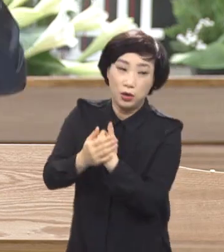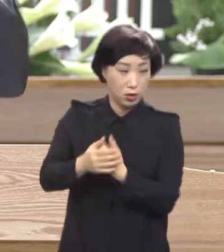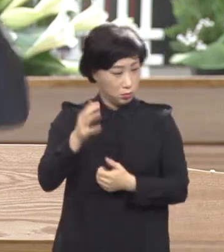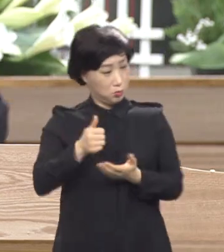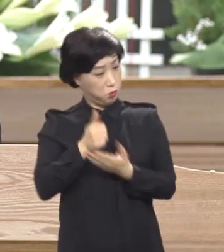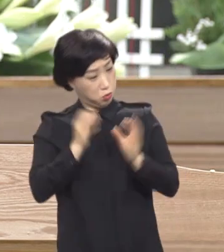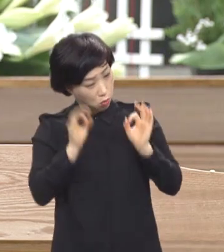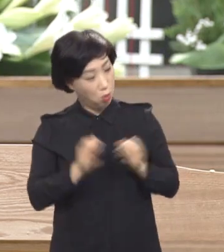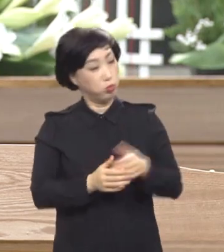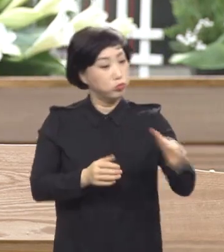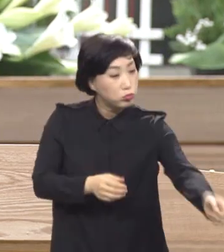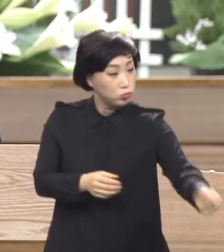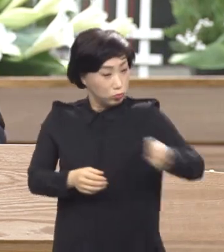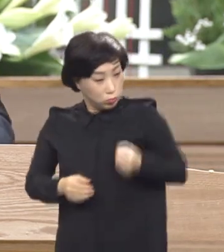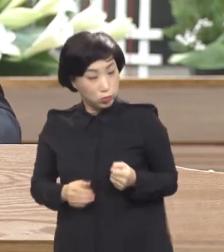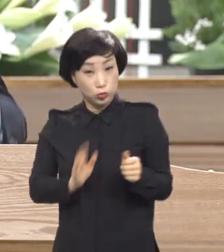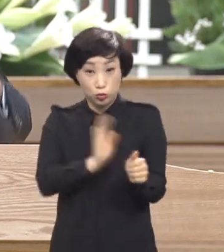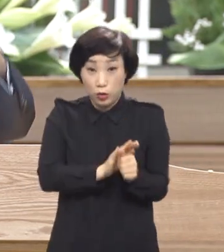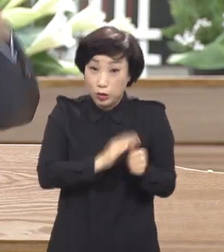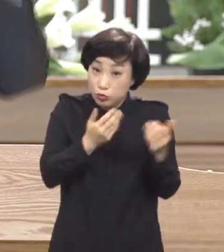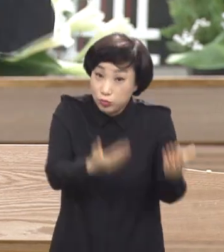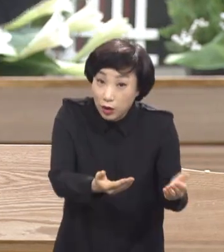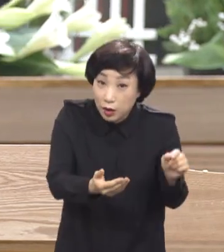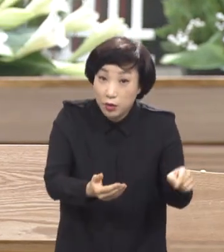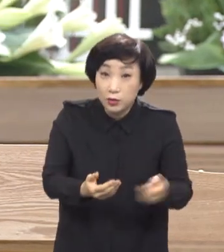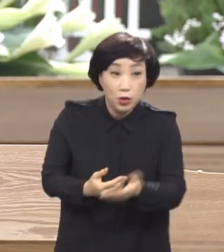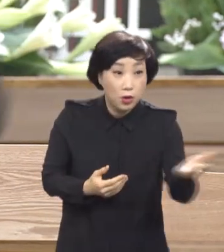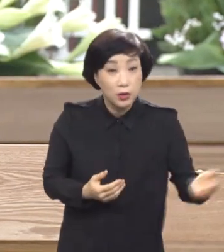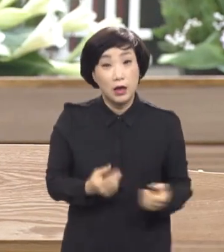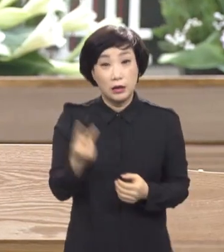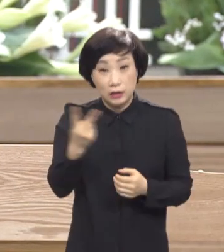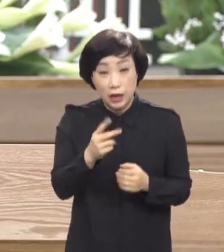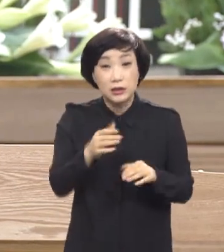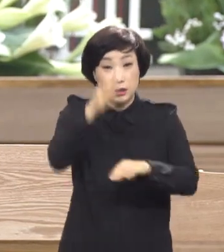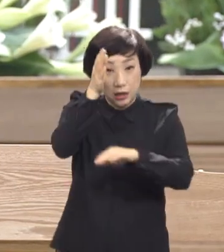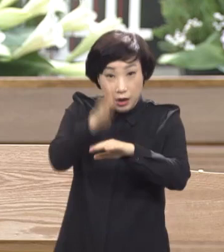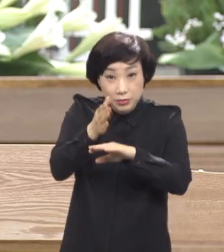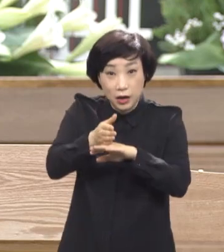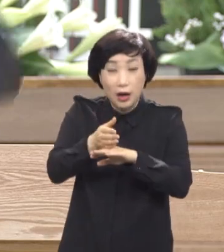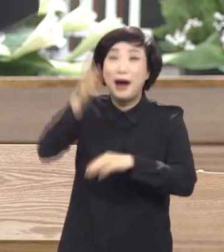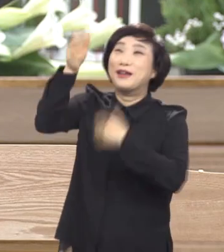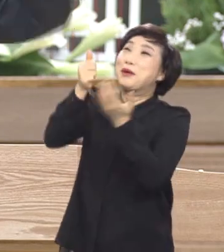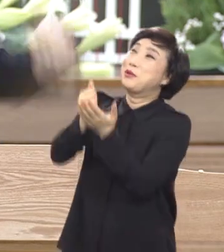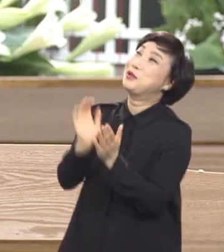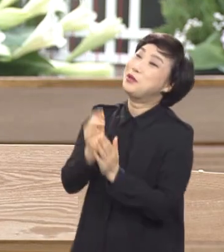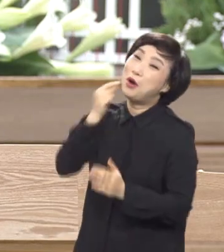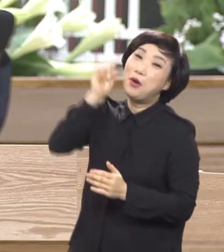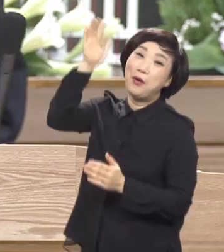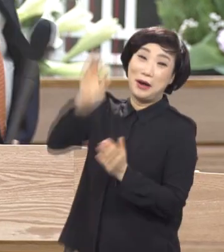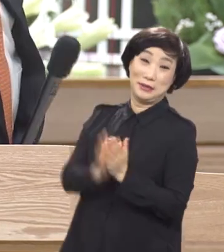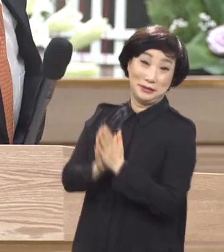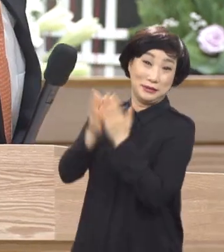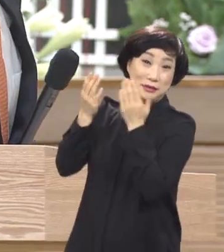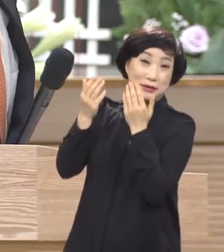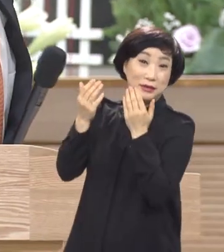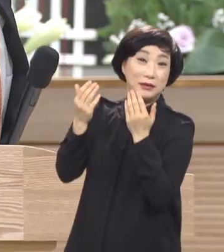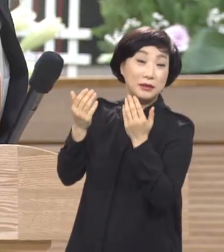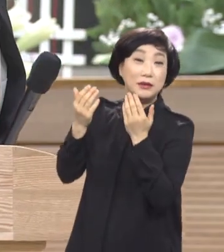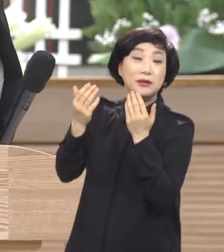거기서 건져내리니 네가 다시 감사로 나를 영화롭게 하리라